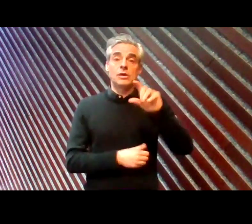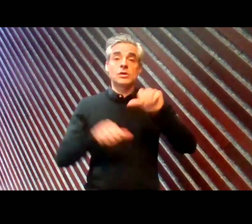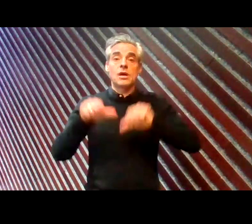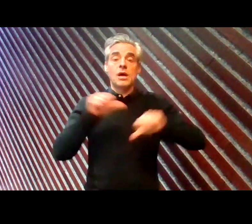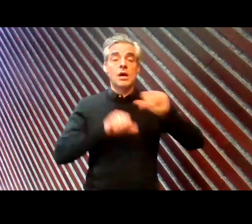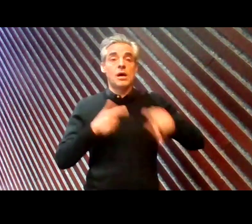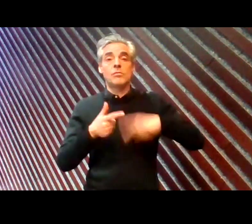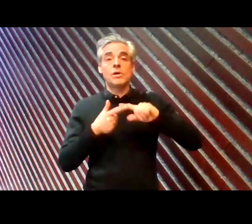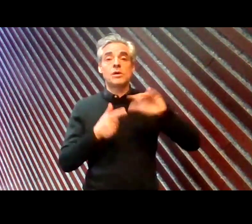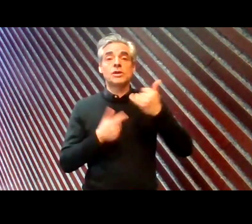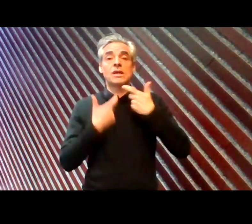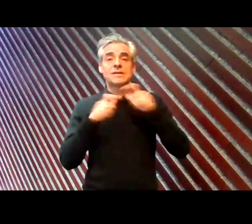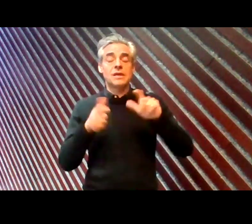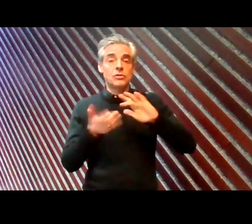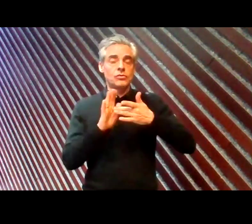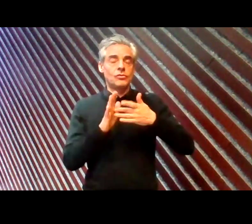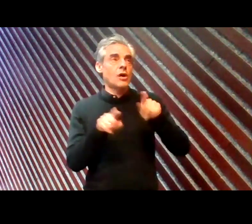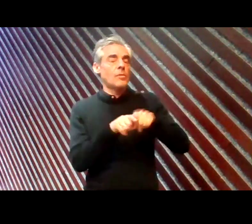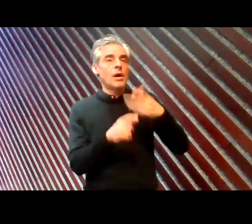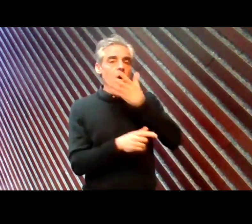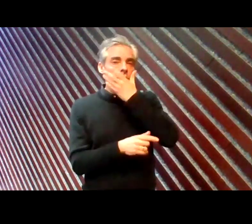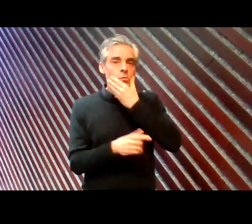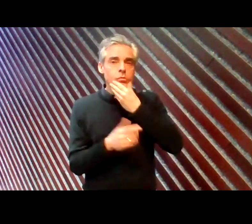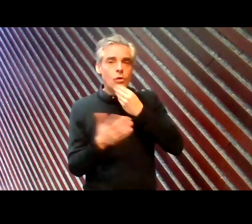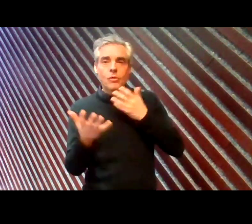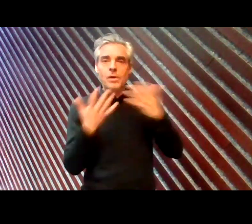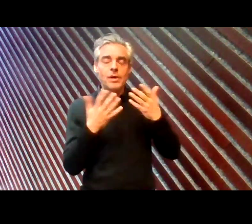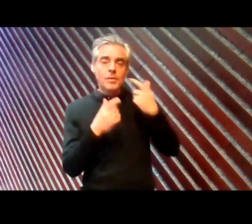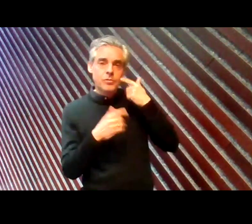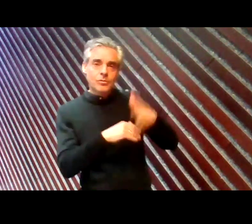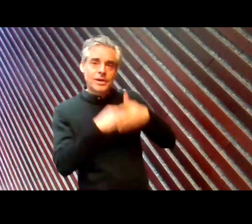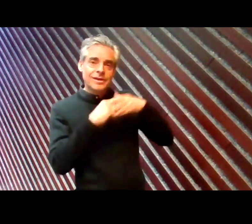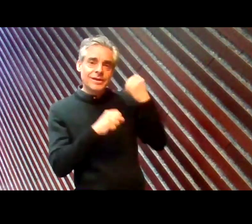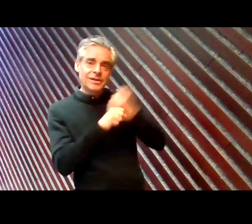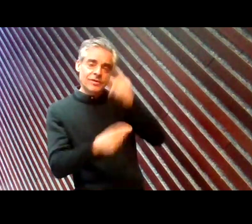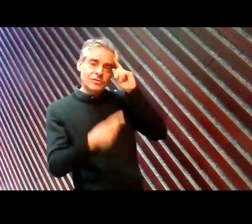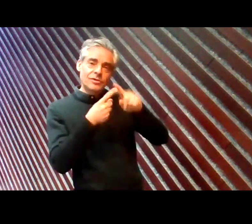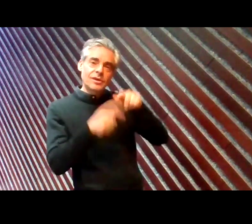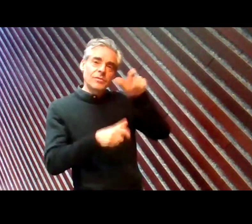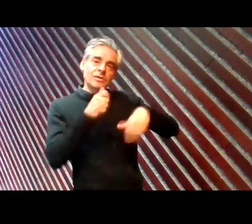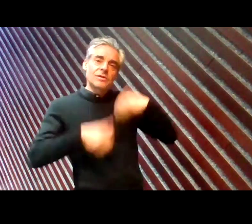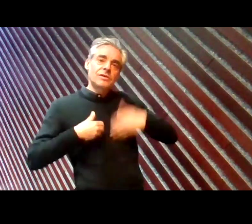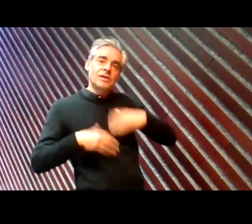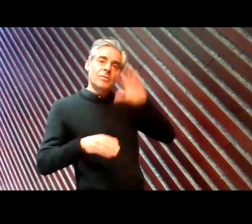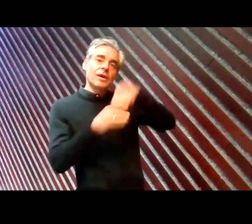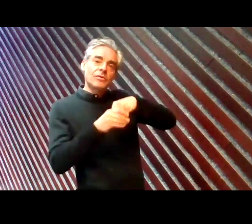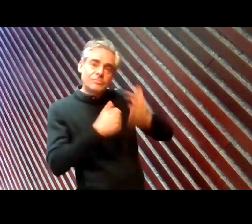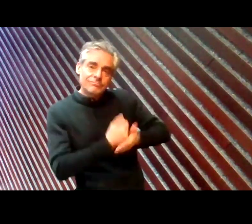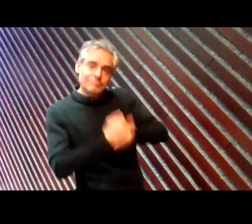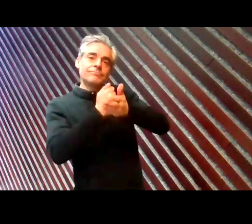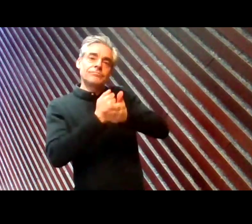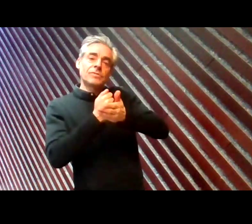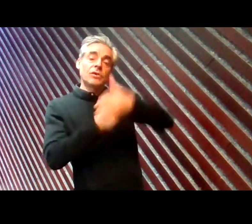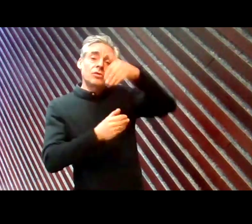qui était en train de compte du miel pour travailler à l'inclusion des personnes en situation de handicap dans